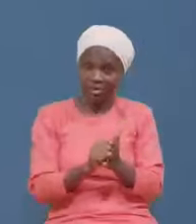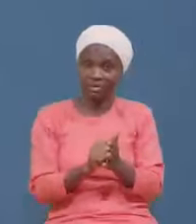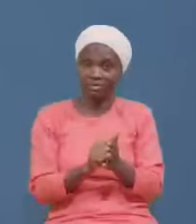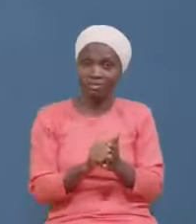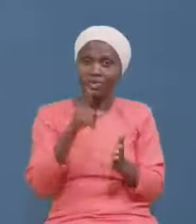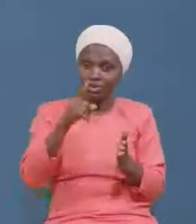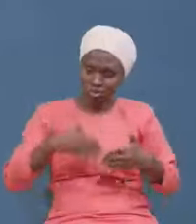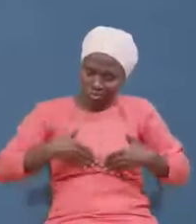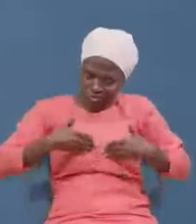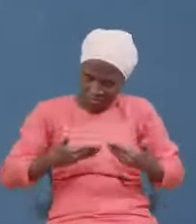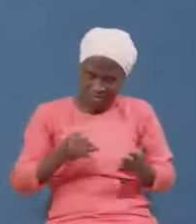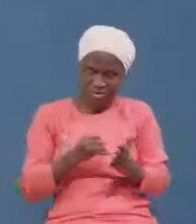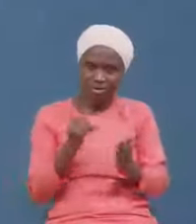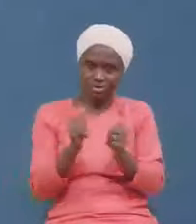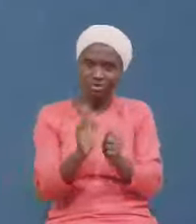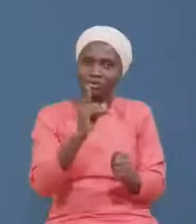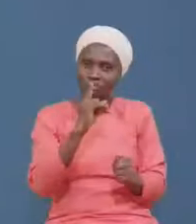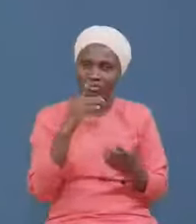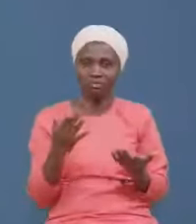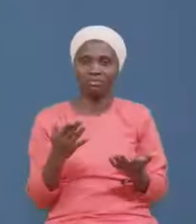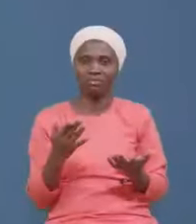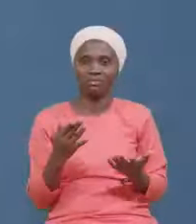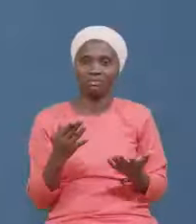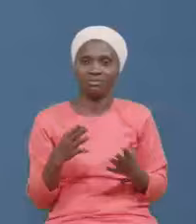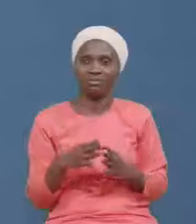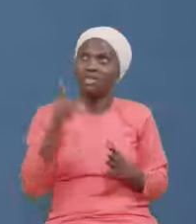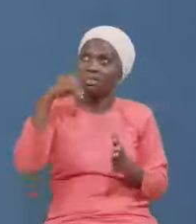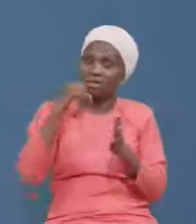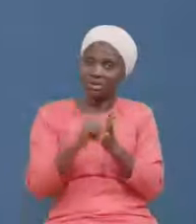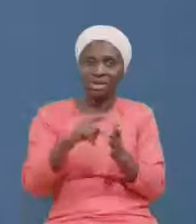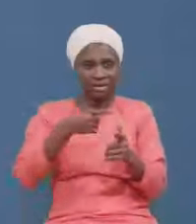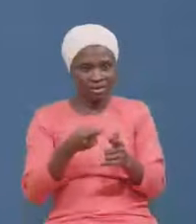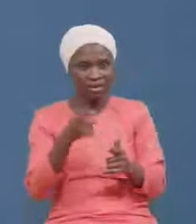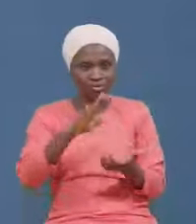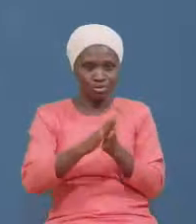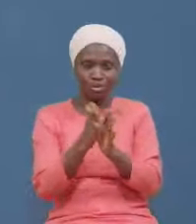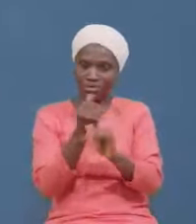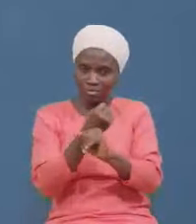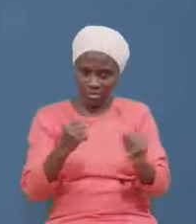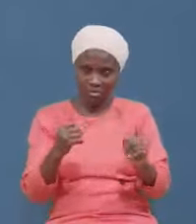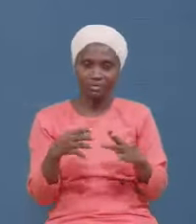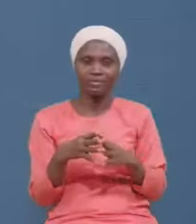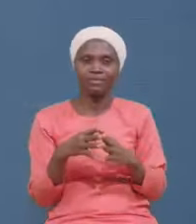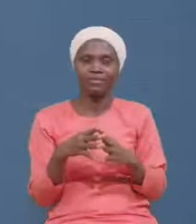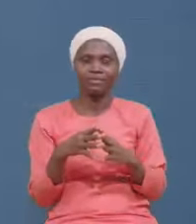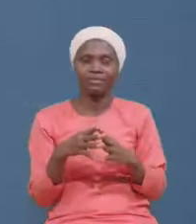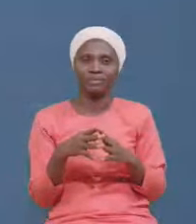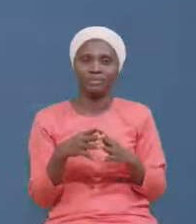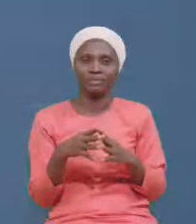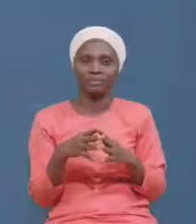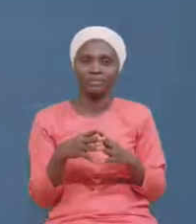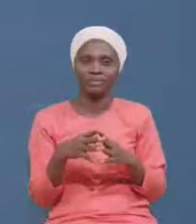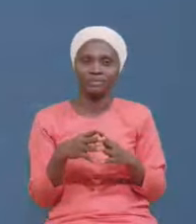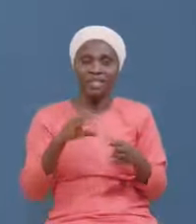you confess that మీరు దాన్ని ఒప్పుకుంటే says thou shalt be saved ఆయన అన్నారు మీరు రక్షింపబడుదురు then in